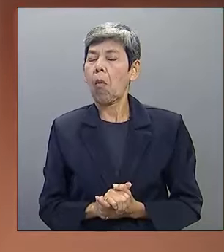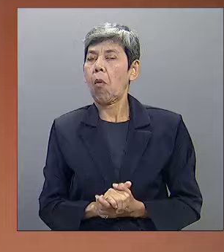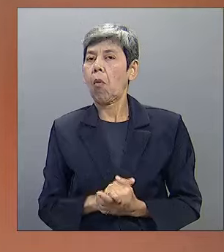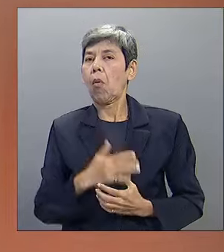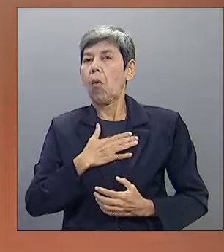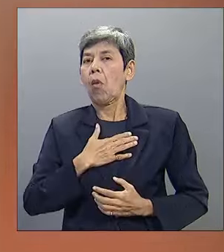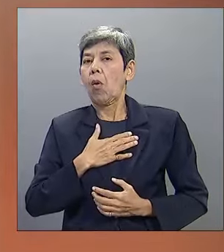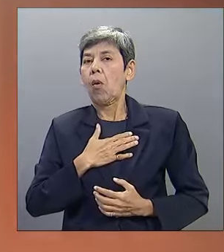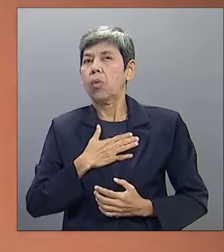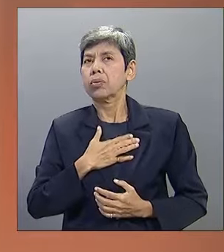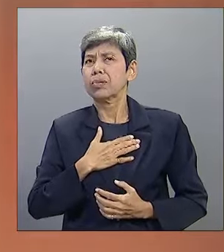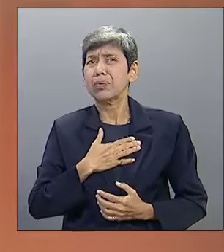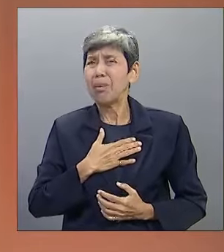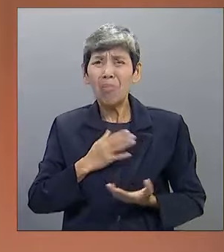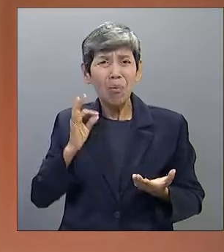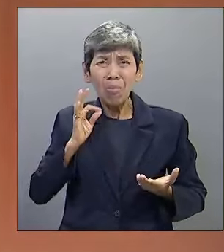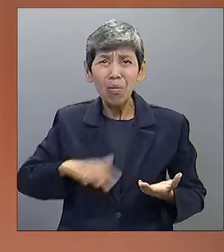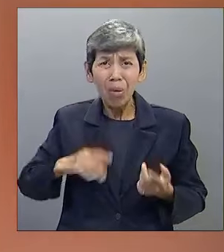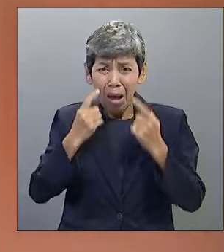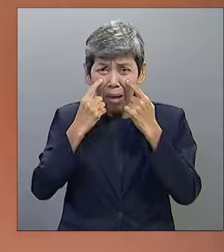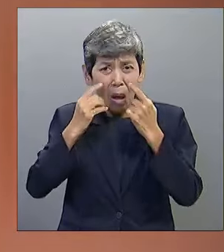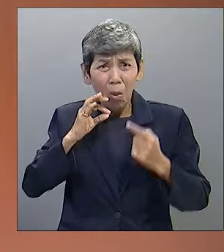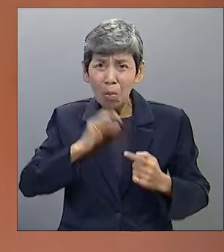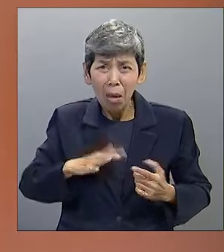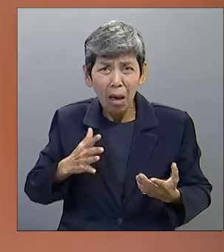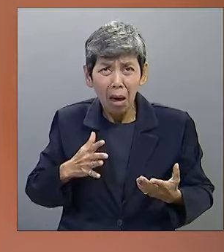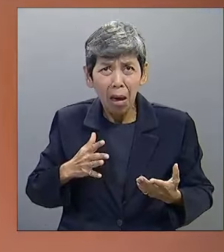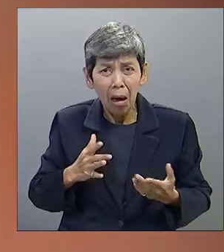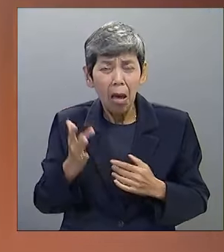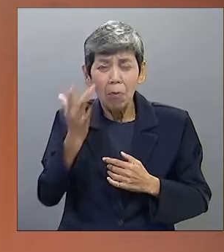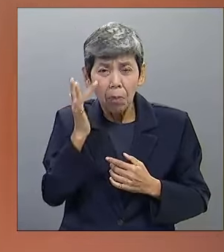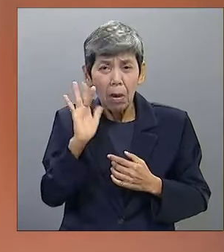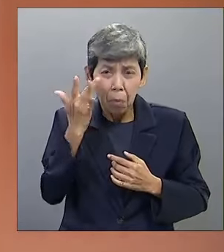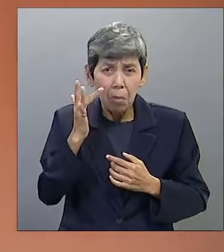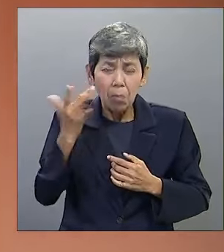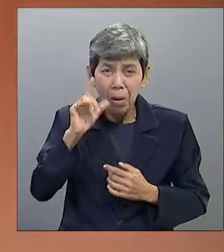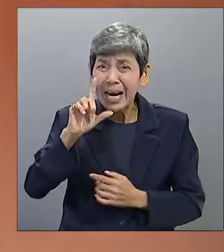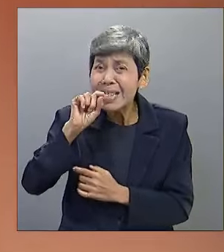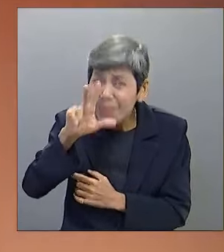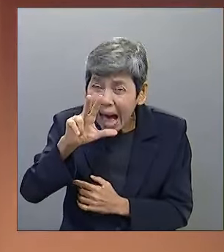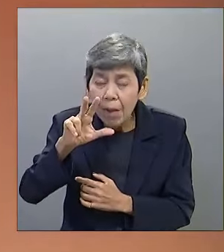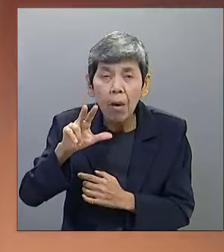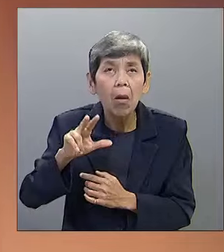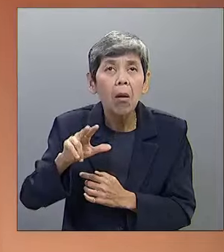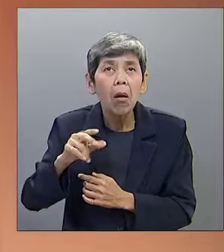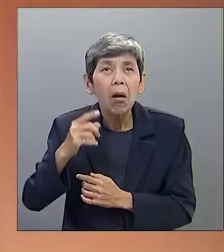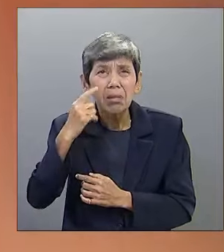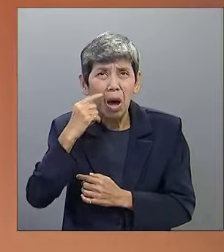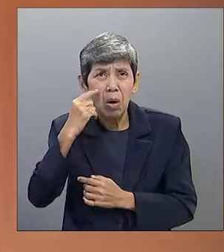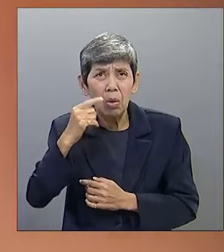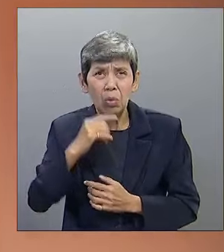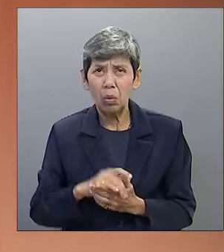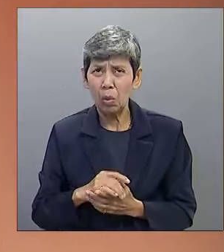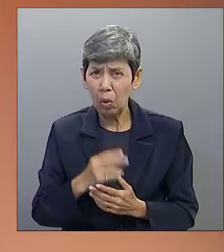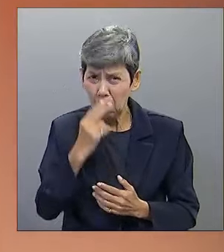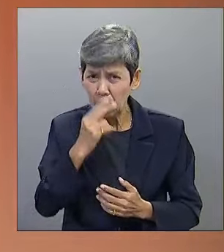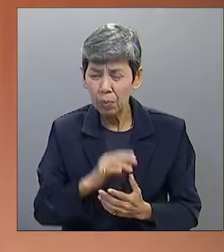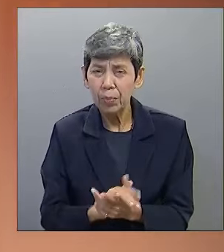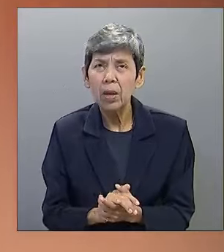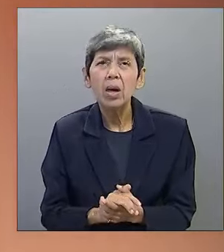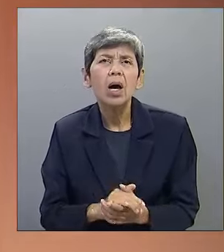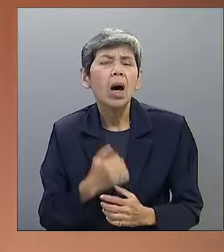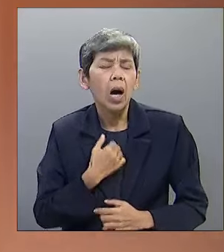ดูเชียวพี่ต๊อ บคือไม่รู้สึกว่าปักตัวเองปกติเหรอถึงปล่อยให้ขนาดเนี้ย ก็จริงๆ อะไรเข้าตาเรานิดเดียวเราก็นี่แล้วแม ่นั่นน่ะสิคะแต่ถ